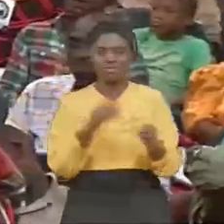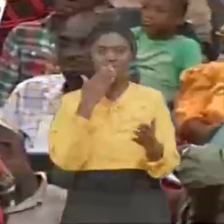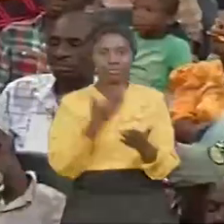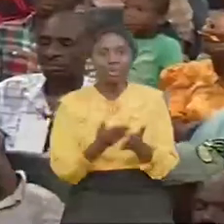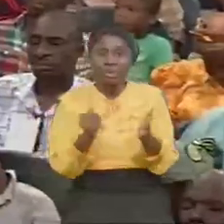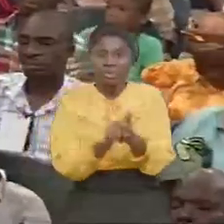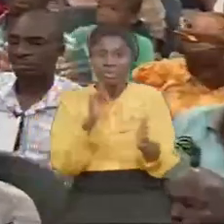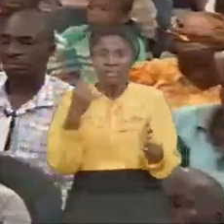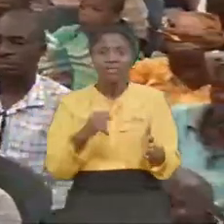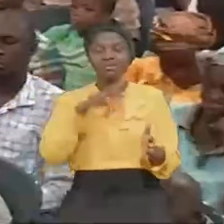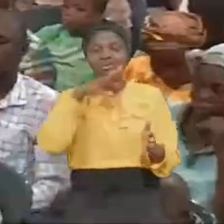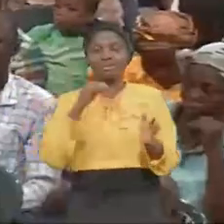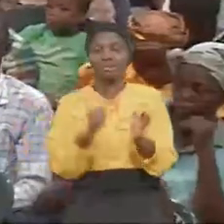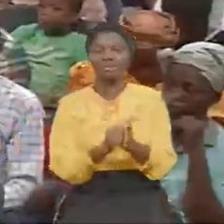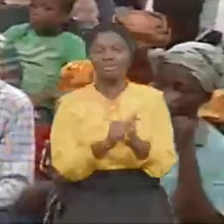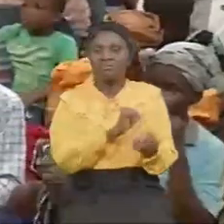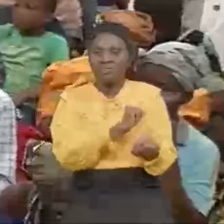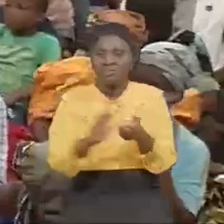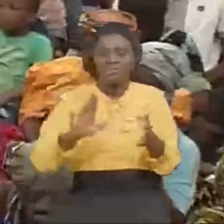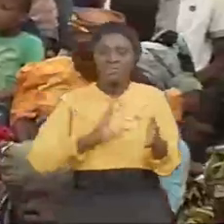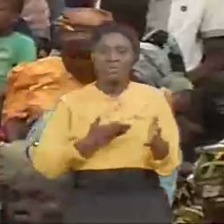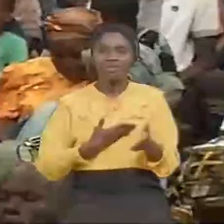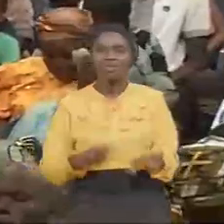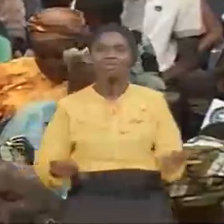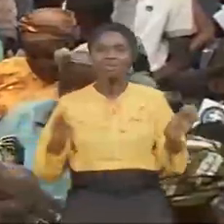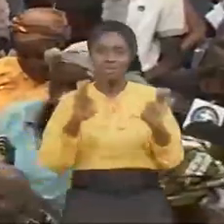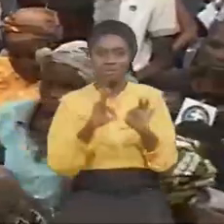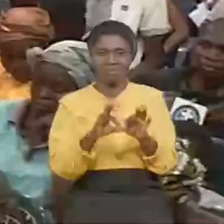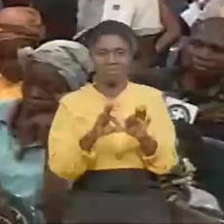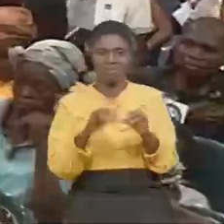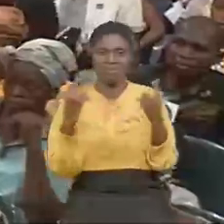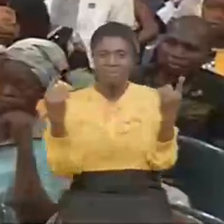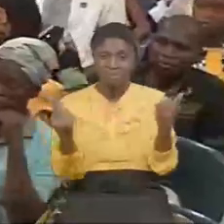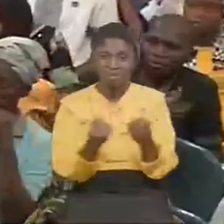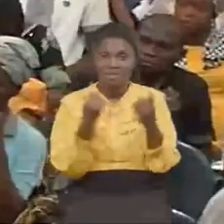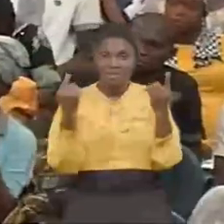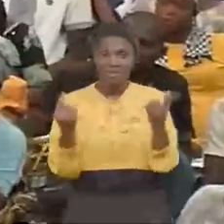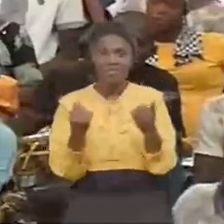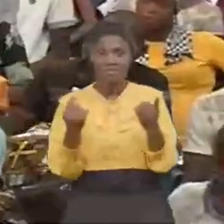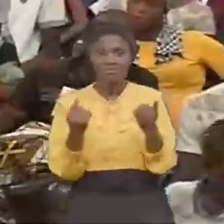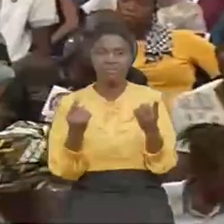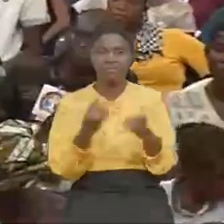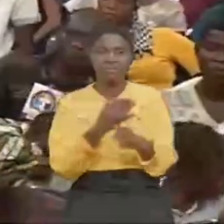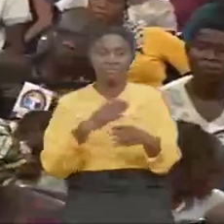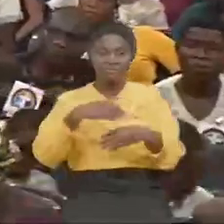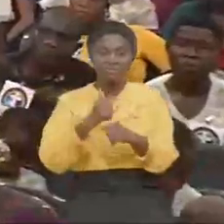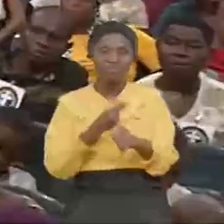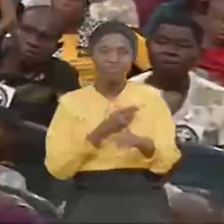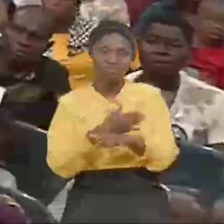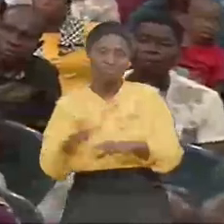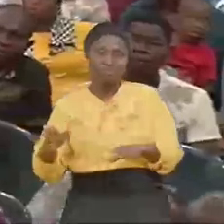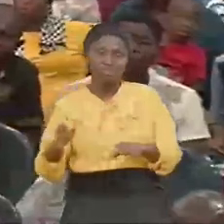a endommagé notre dignité. Le péché nous sépare de Dieu.